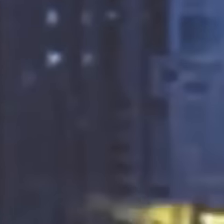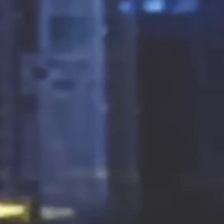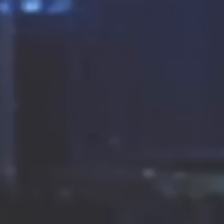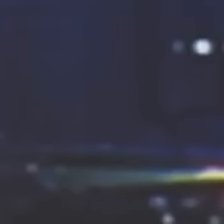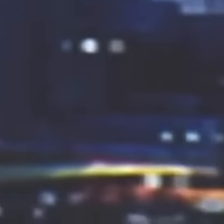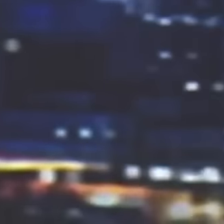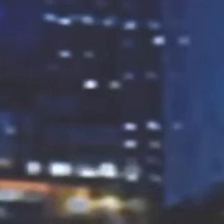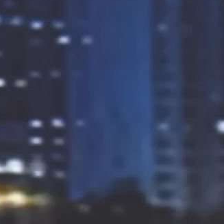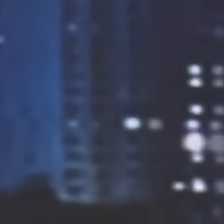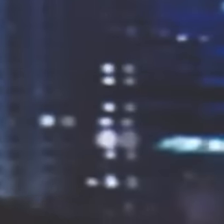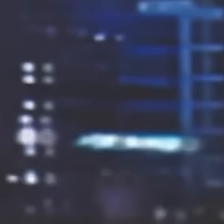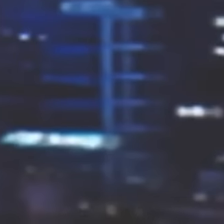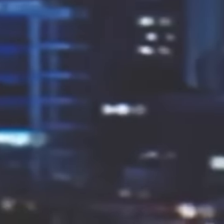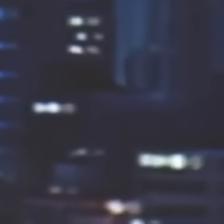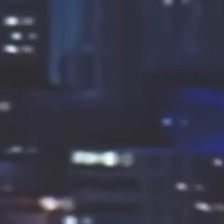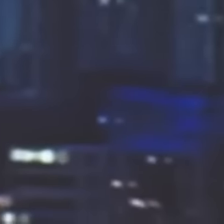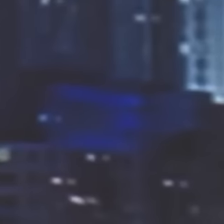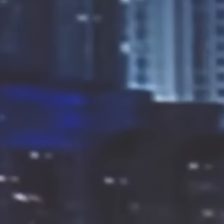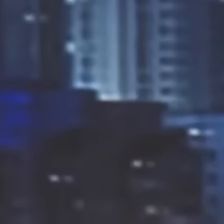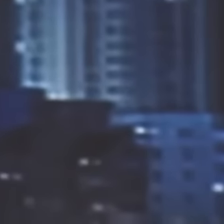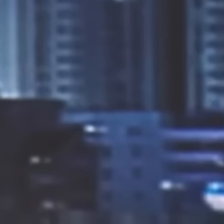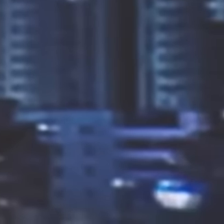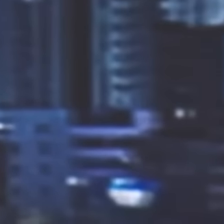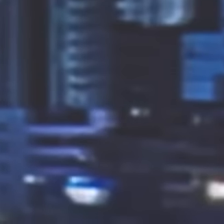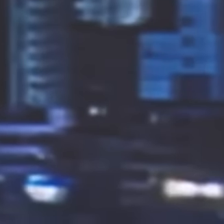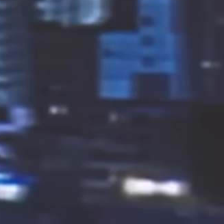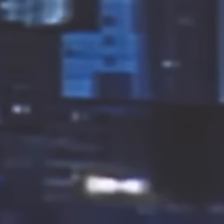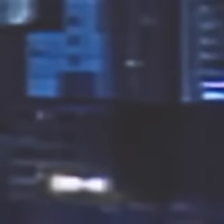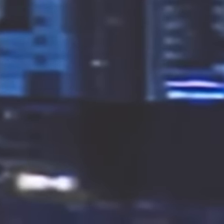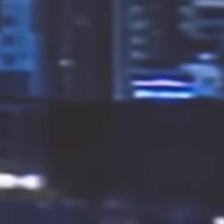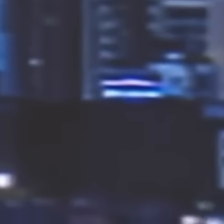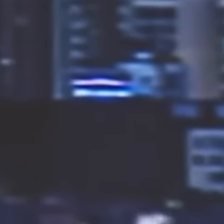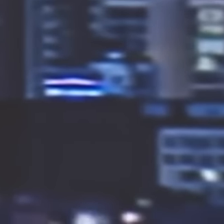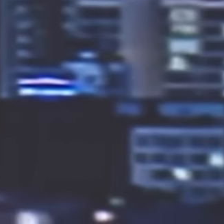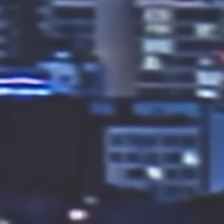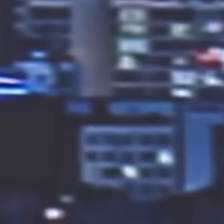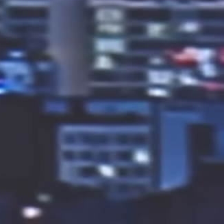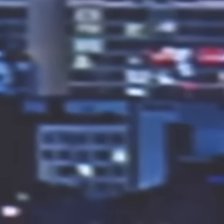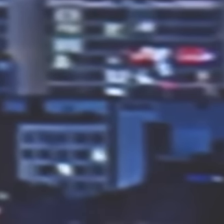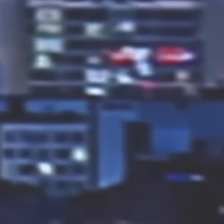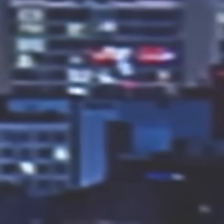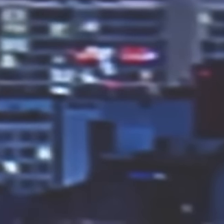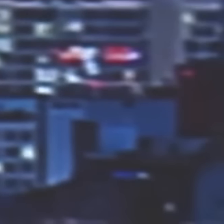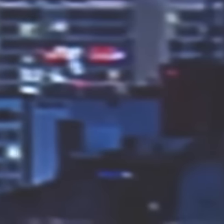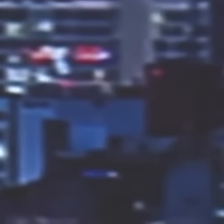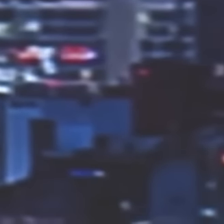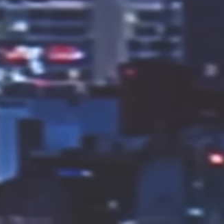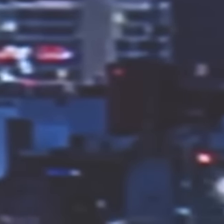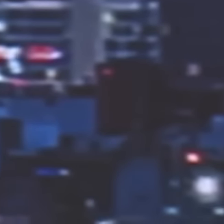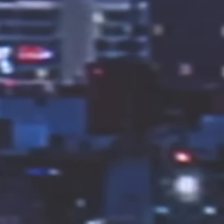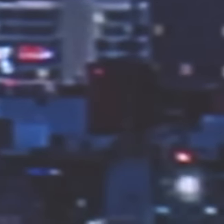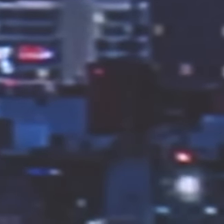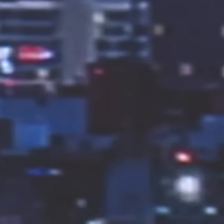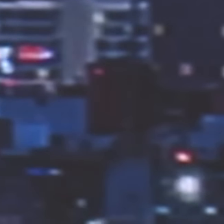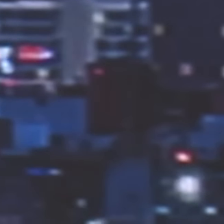JTBC 뉴스를 시청해 주셔서 고맙습니다. 저희는 저녁 6시 50분 뉴스룸에서 뵙겠습니다.